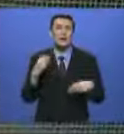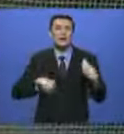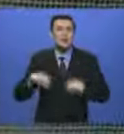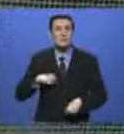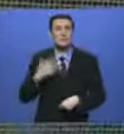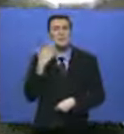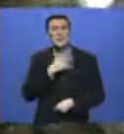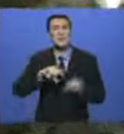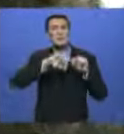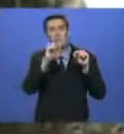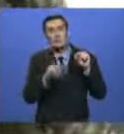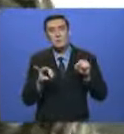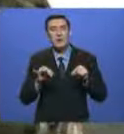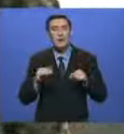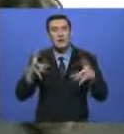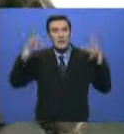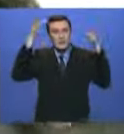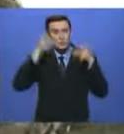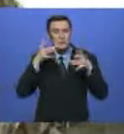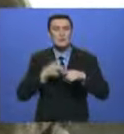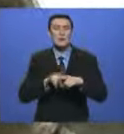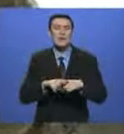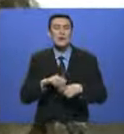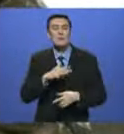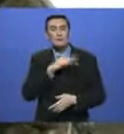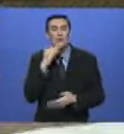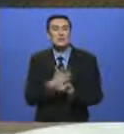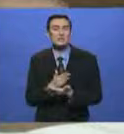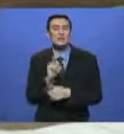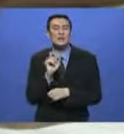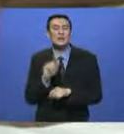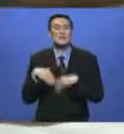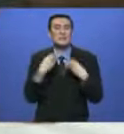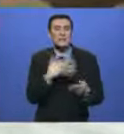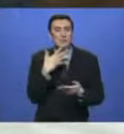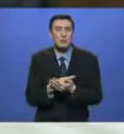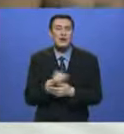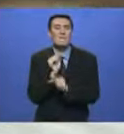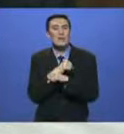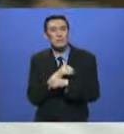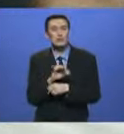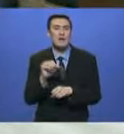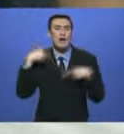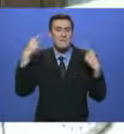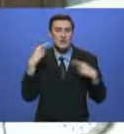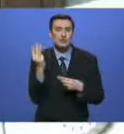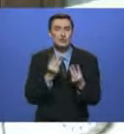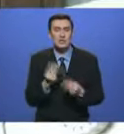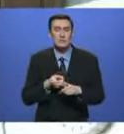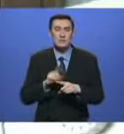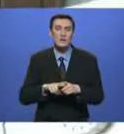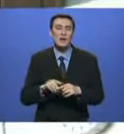с национальными узорами, а также головные уборы. Теперь местным жителям есть куда сдавать верблюжью и овечью шерсть. В планах у сельского